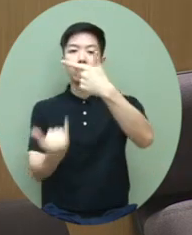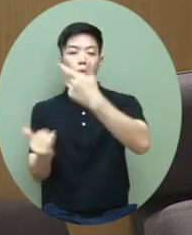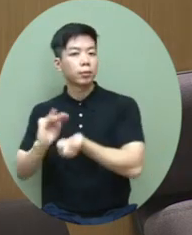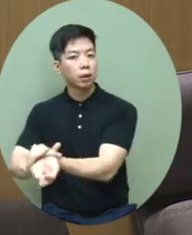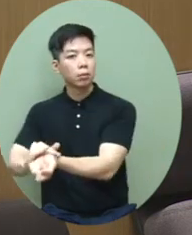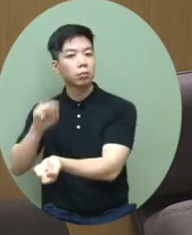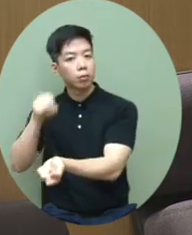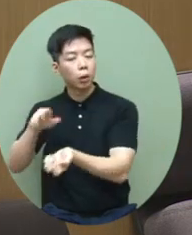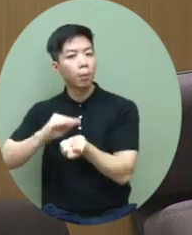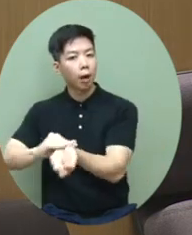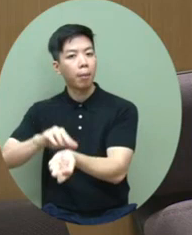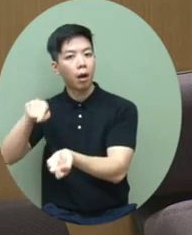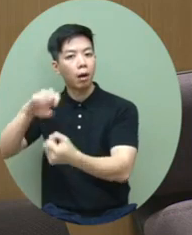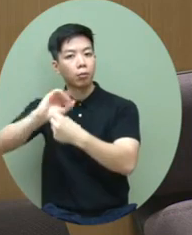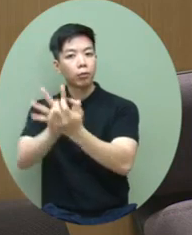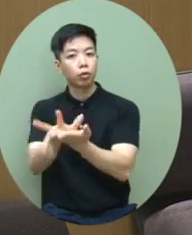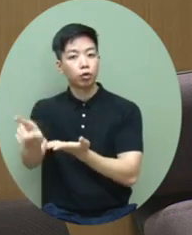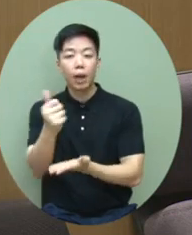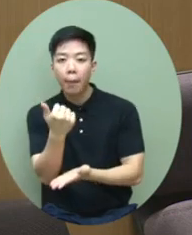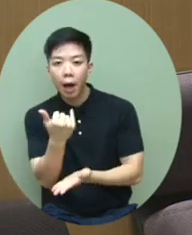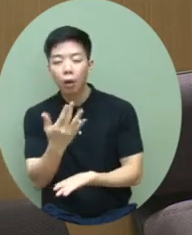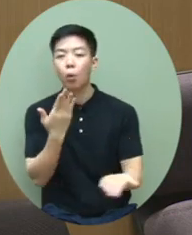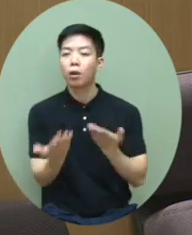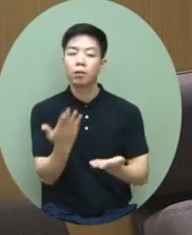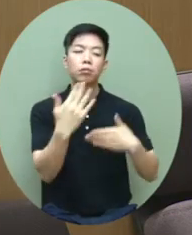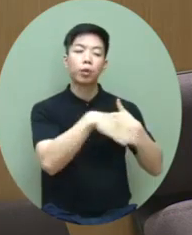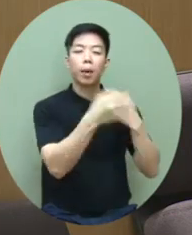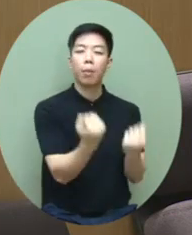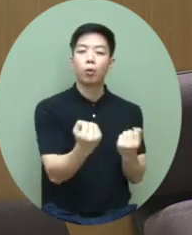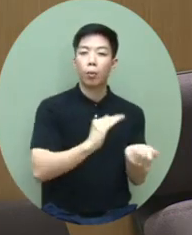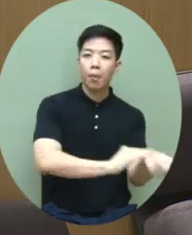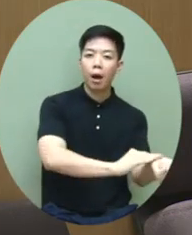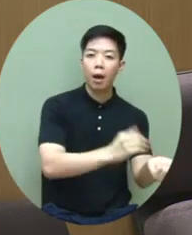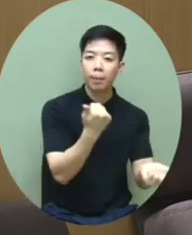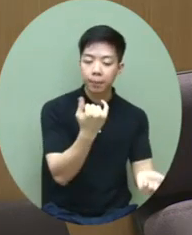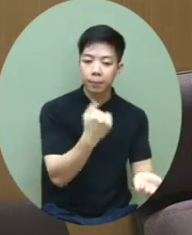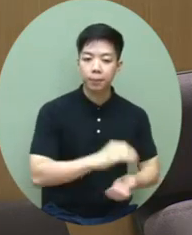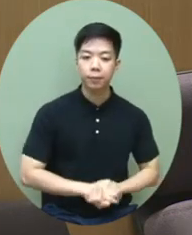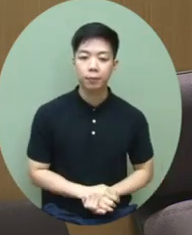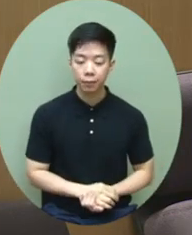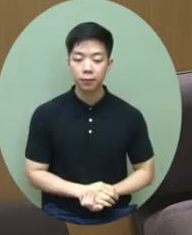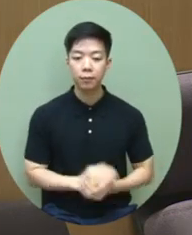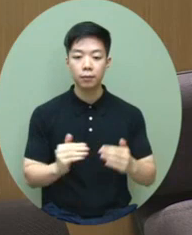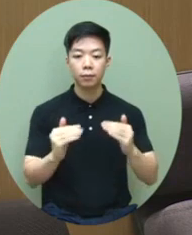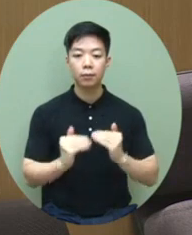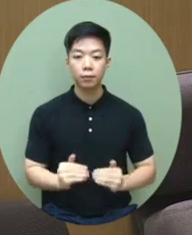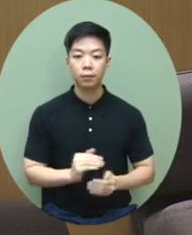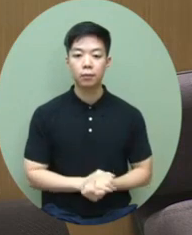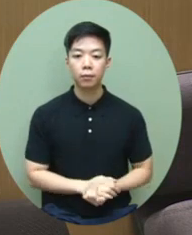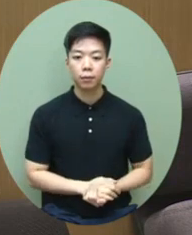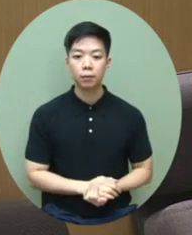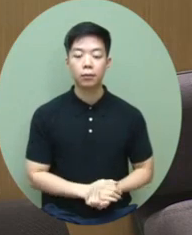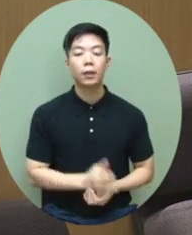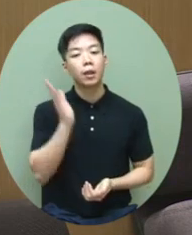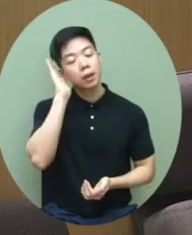定診所嗰度求醫咧，定係佢純粹去咗啲門診嗰度求醫咧？即係另外就想問翻 CHP 啦，即係有關檢疫期3+4